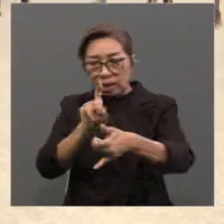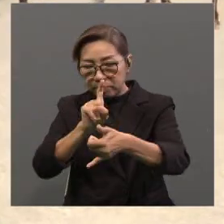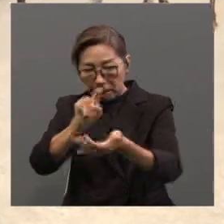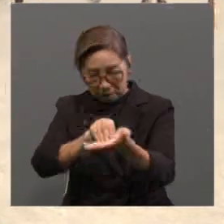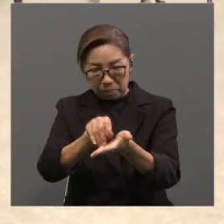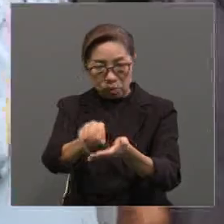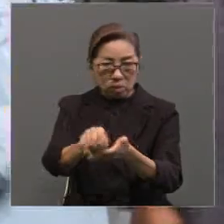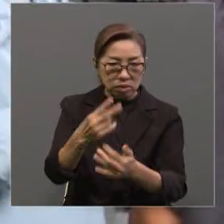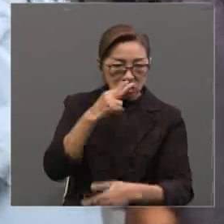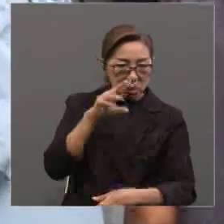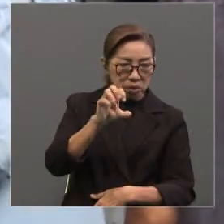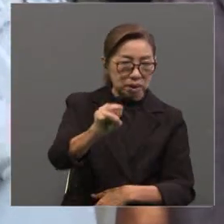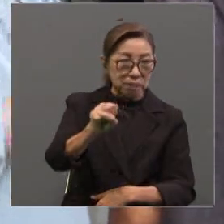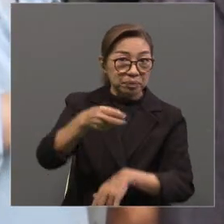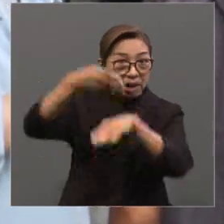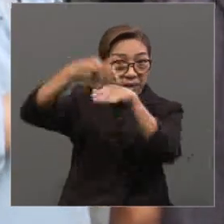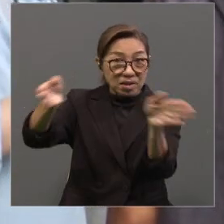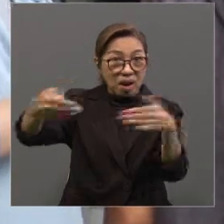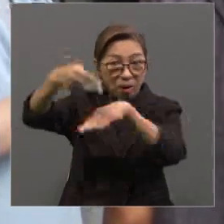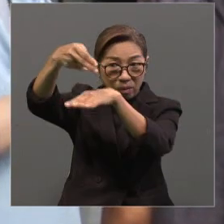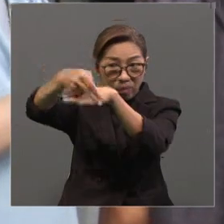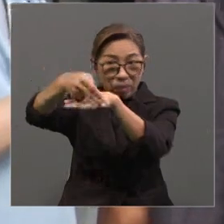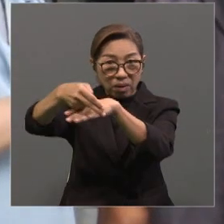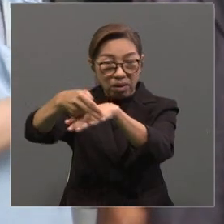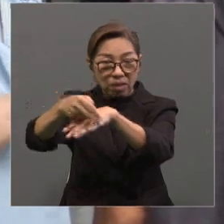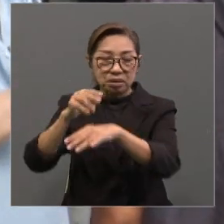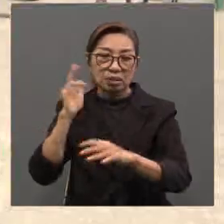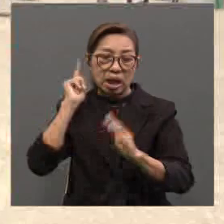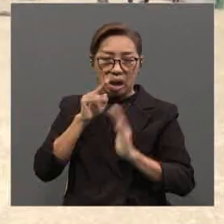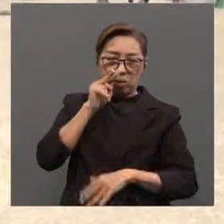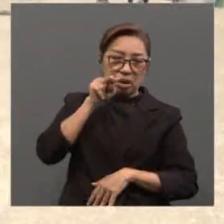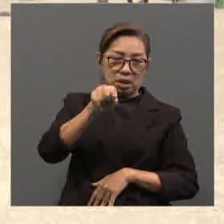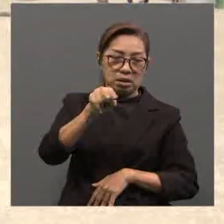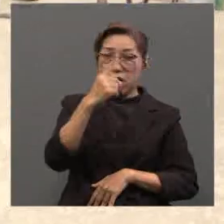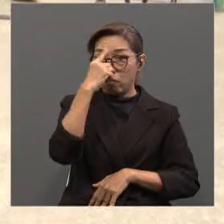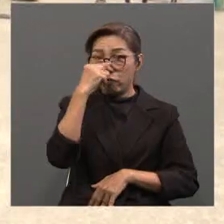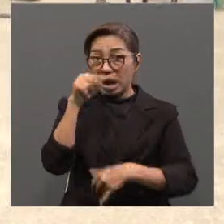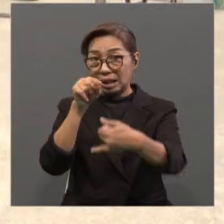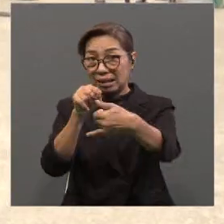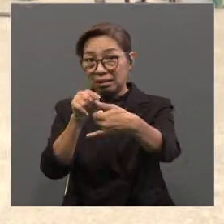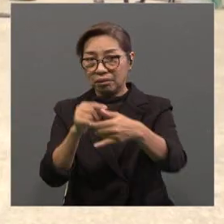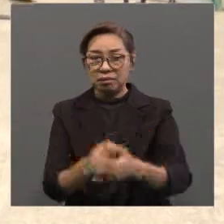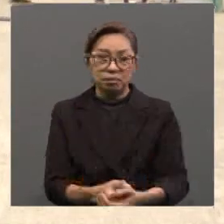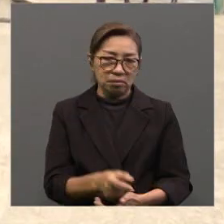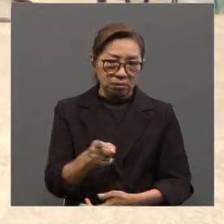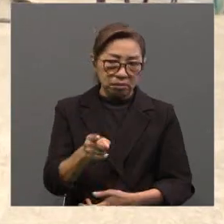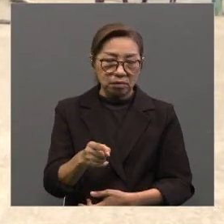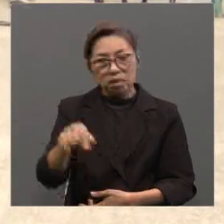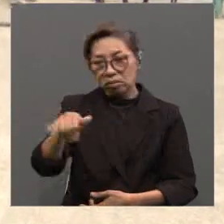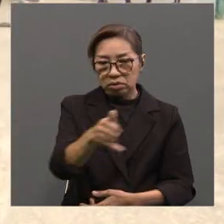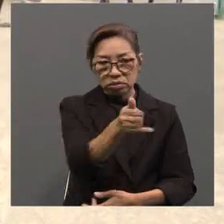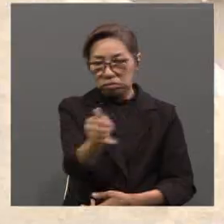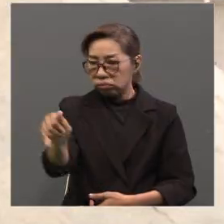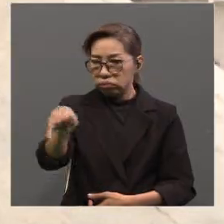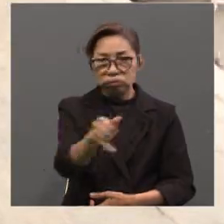แล้วก็จากการสังเกตผ่านภาพกล้องวงจรปิดทีมข่าวก็เห็นว่าในส่วนของตัวผู้ต้องหาเนี่ยคือเดินไปเดินม